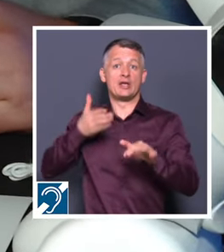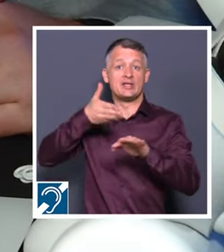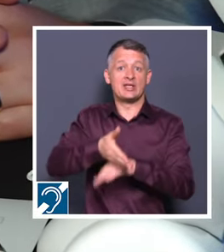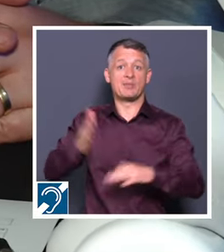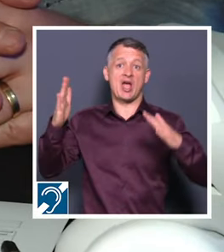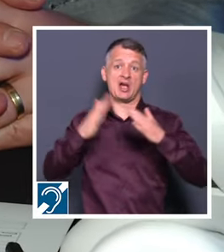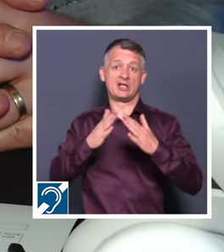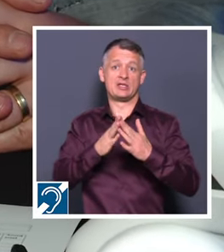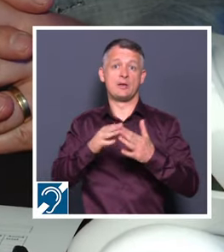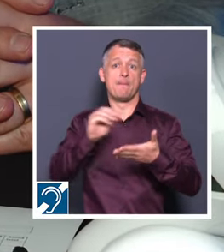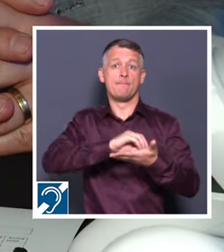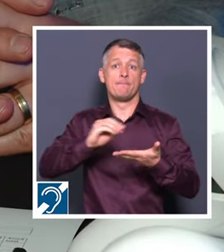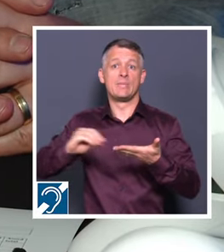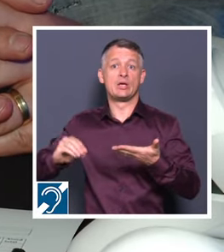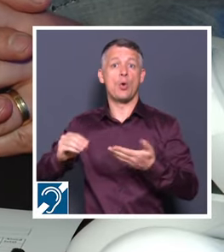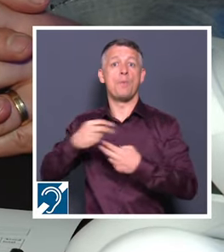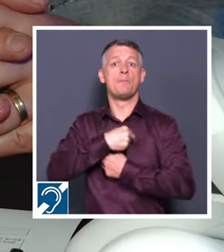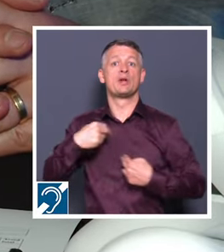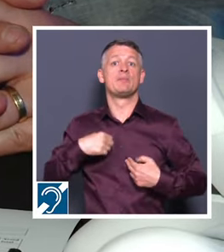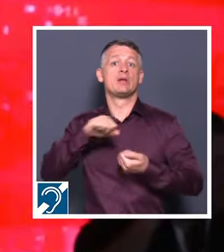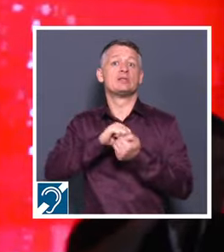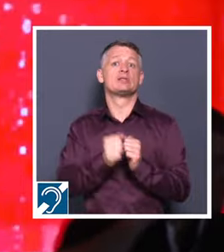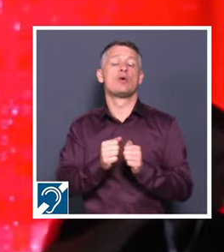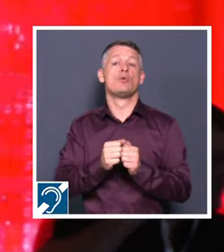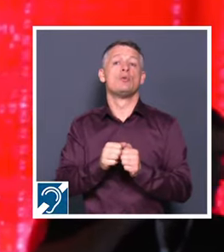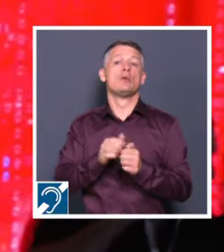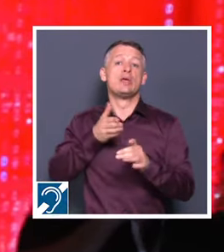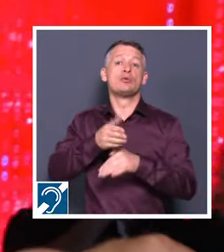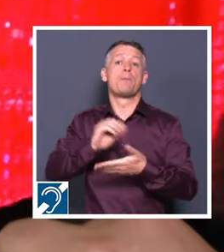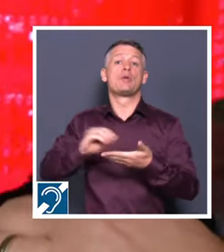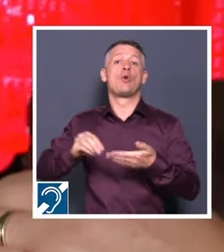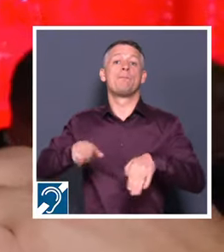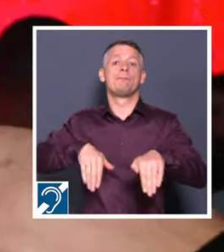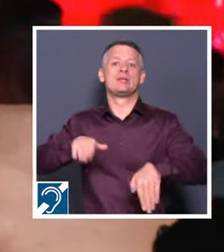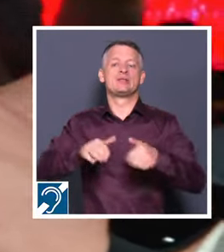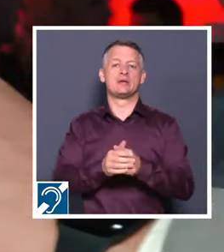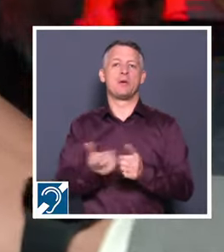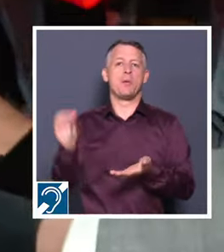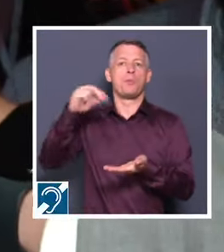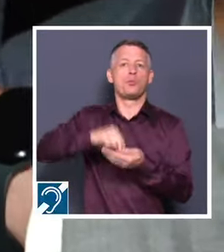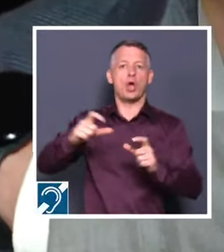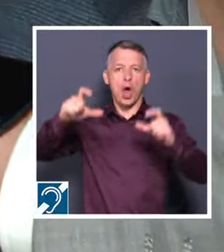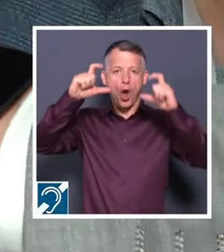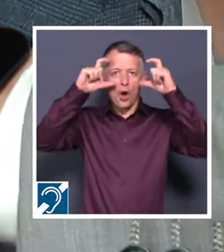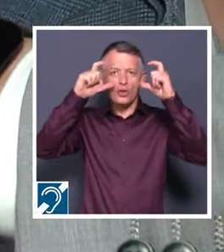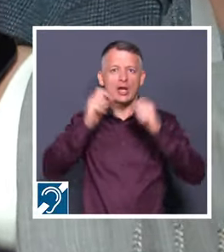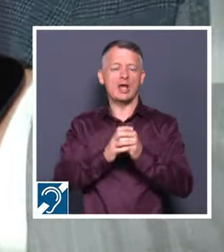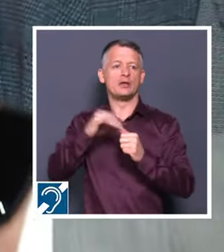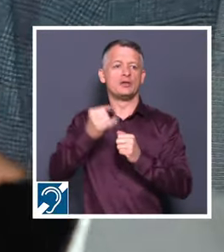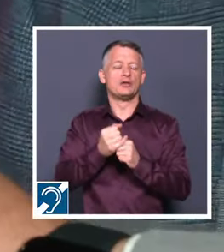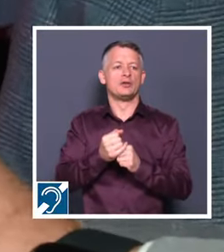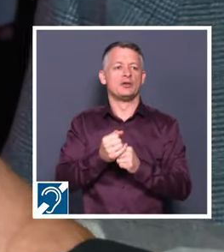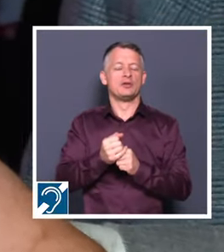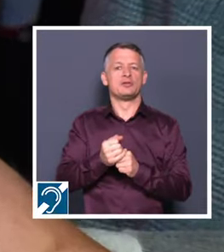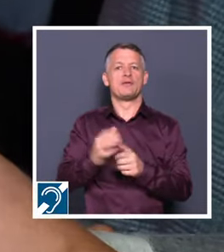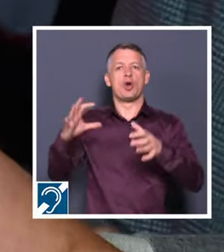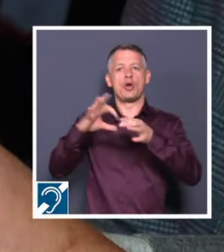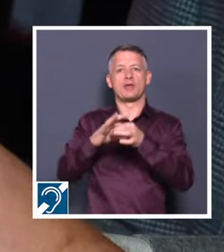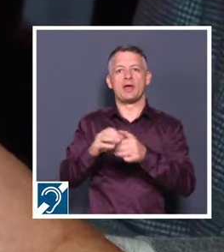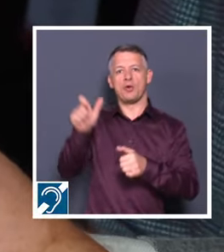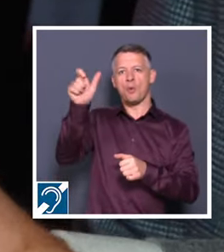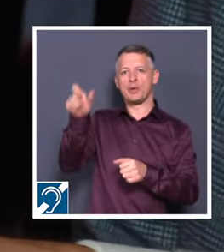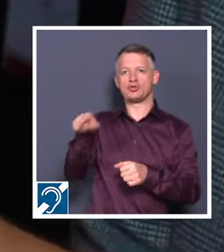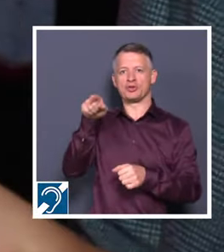de acasă în biroul unei primării sau al unui minister. V-ați pune ochelarii și ați interacționa cu un personaj, i-ați